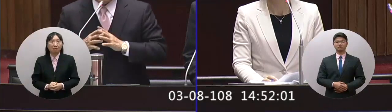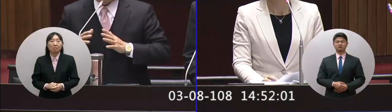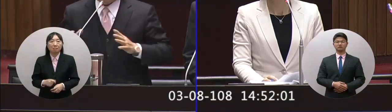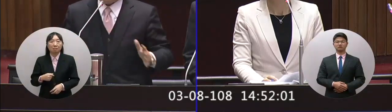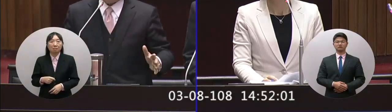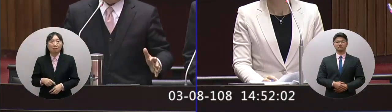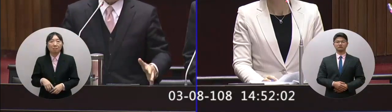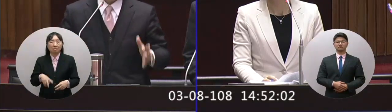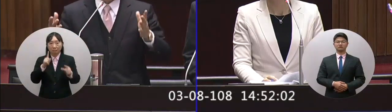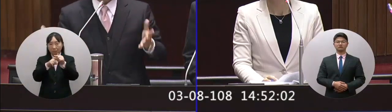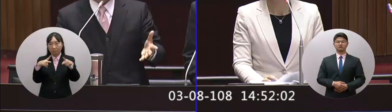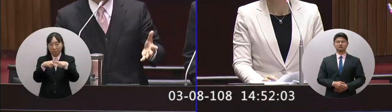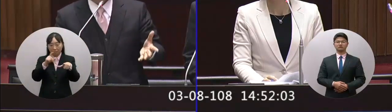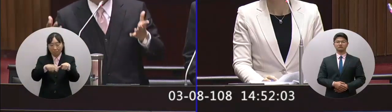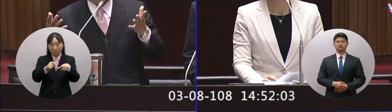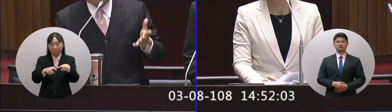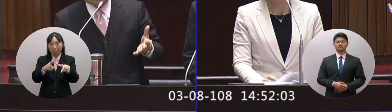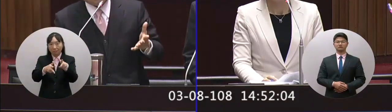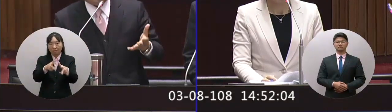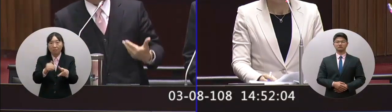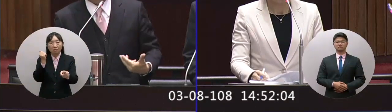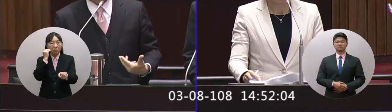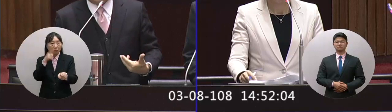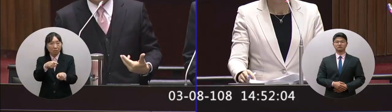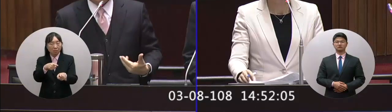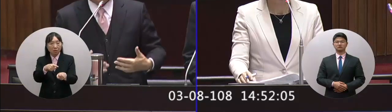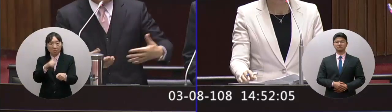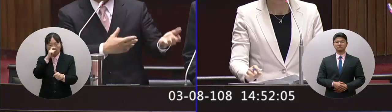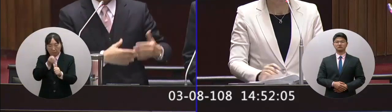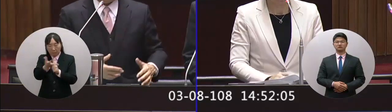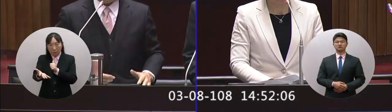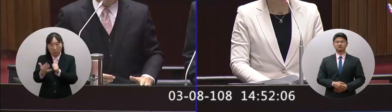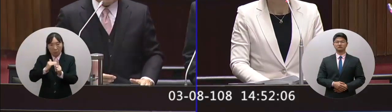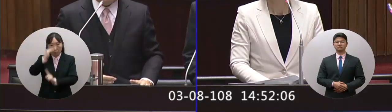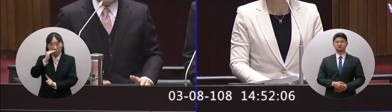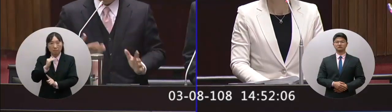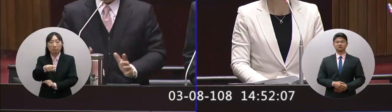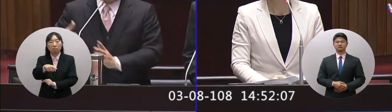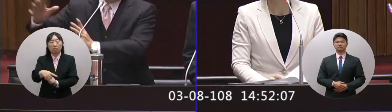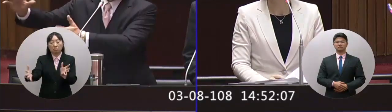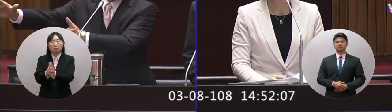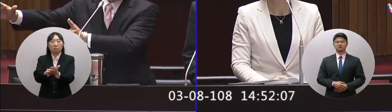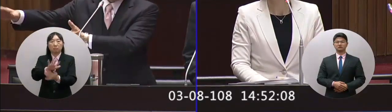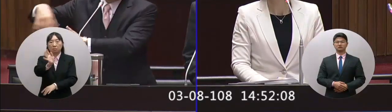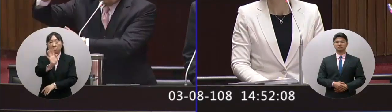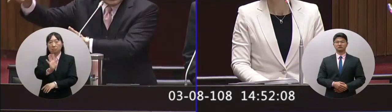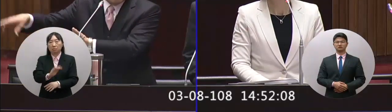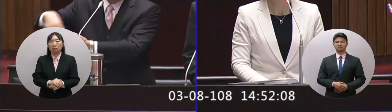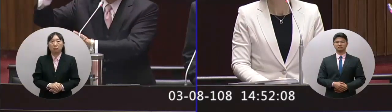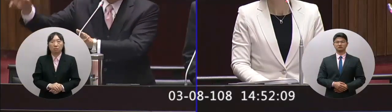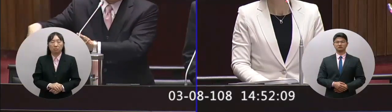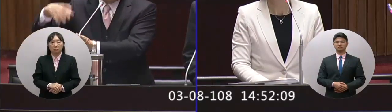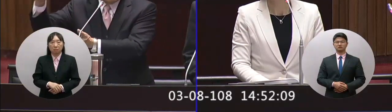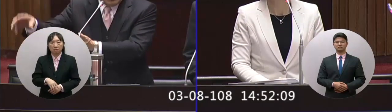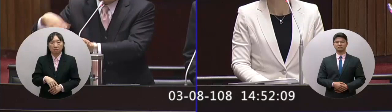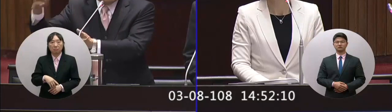吁，即中小企业，如果你是中高度污染的，唔通甲大家谈做伙，尽量去有迄